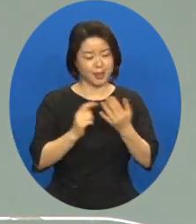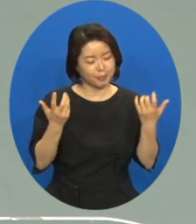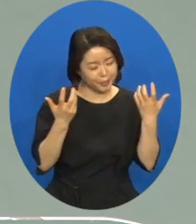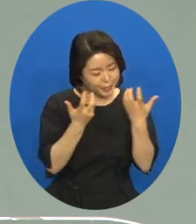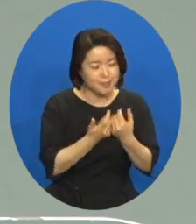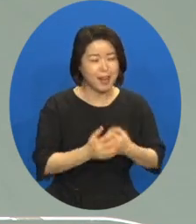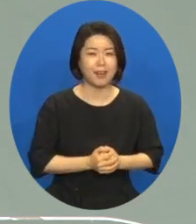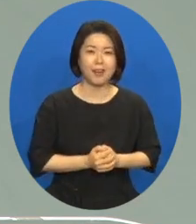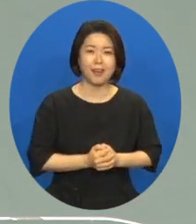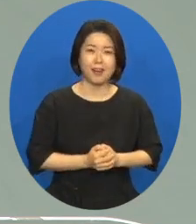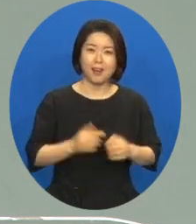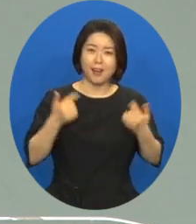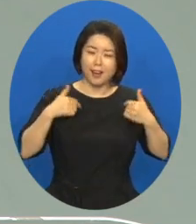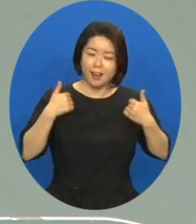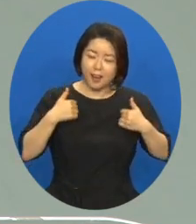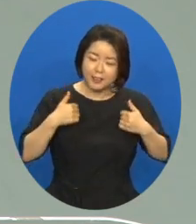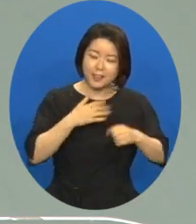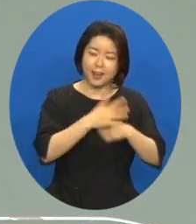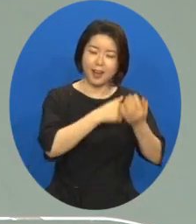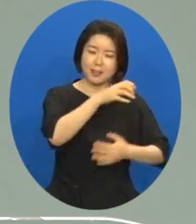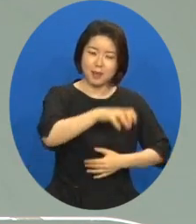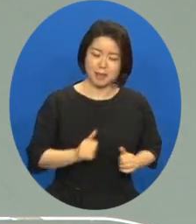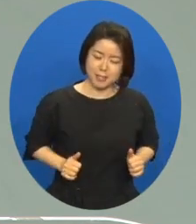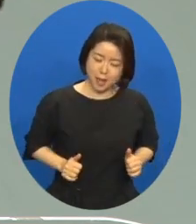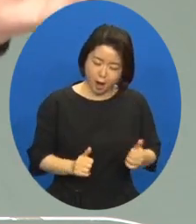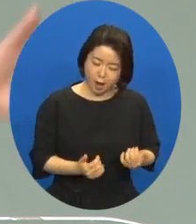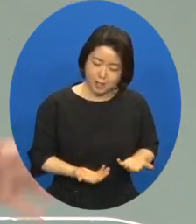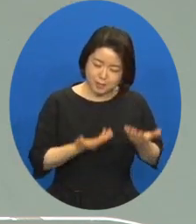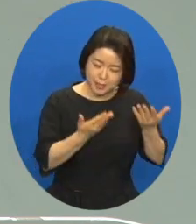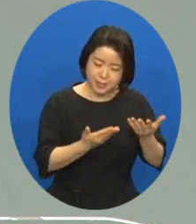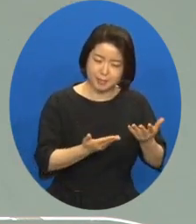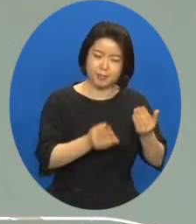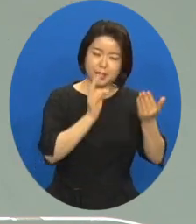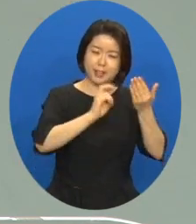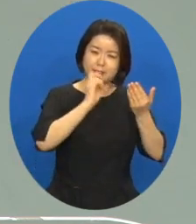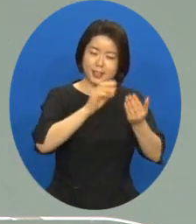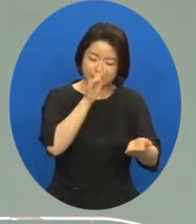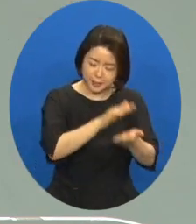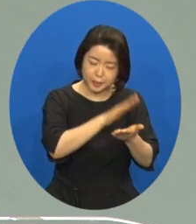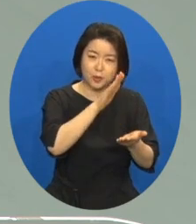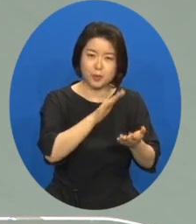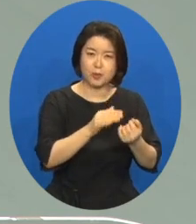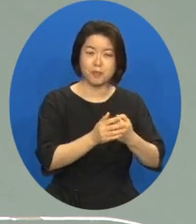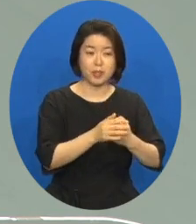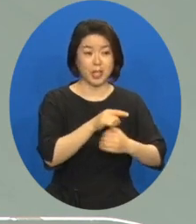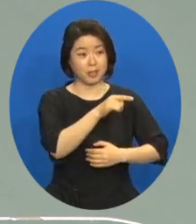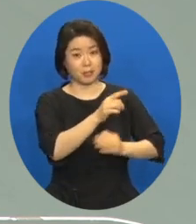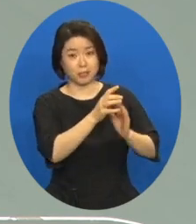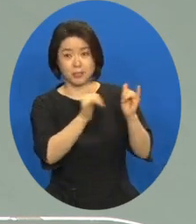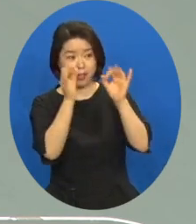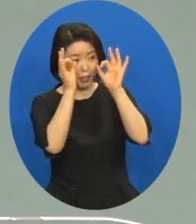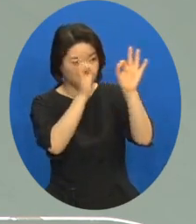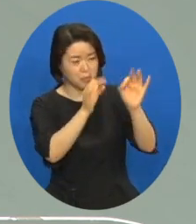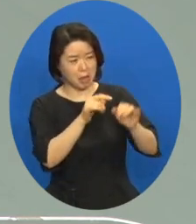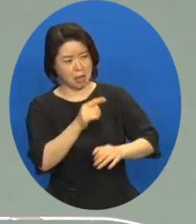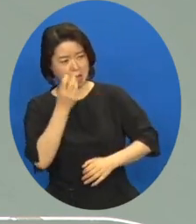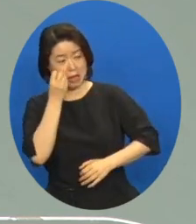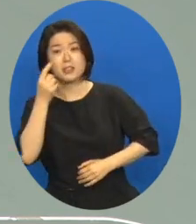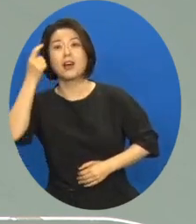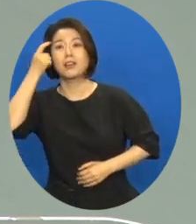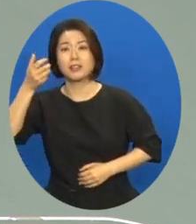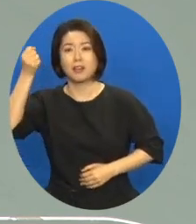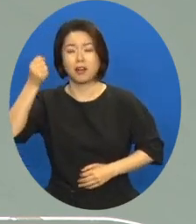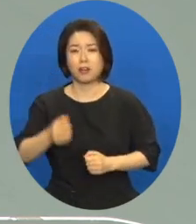충만하고 하나님 앞에서 정말 열심히 헌신하고 찬양이 뜨겁고 저 사람 조금 이상해. 이게